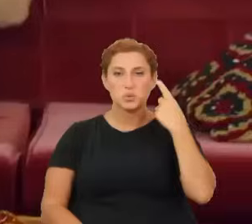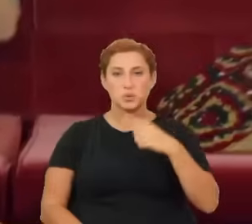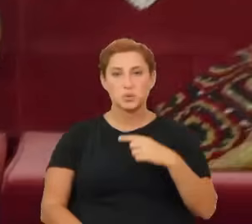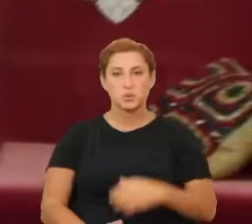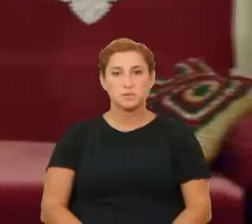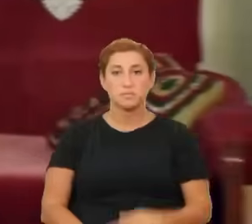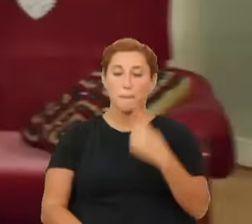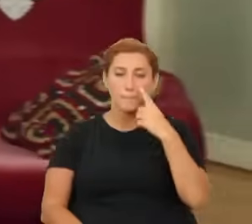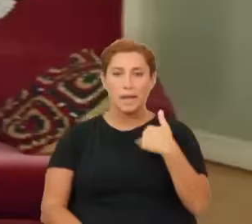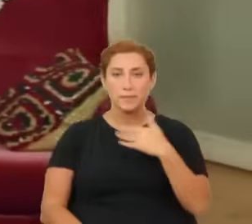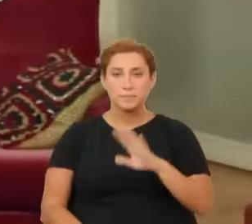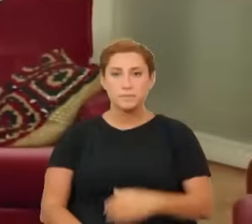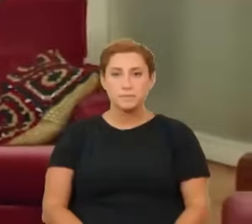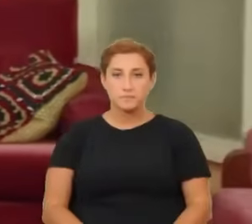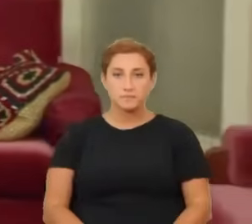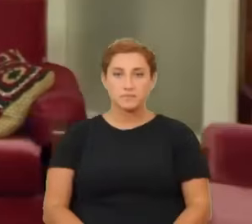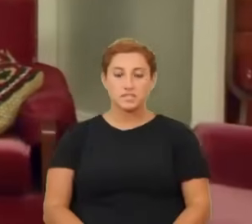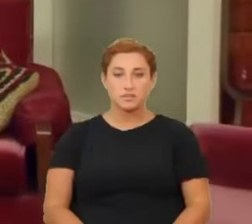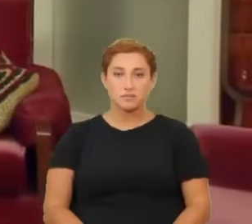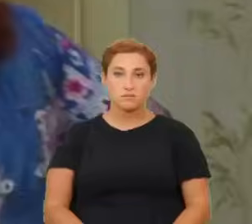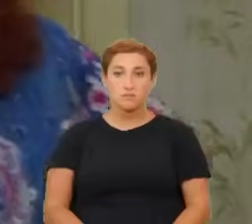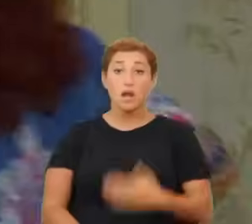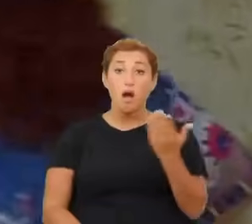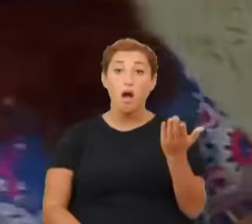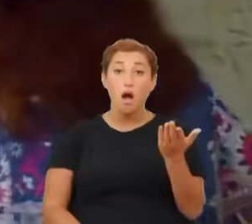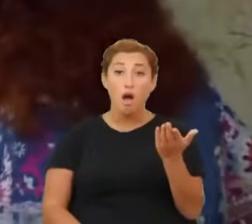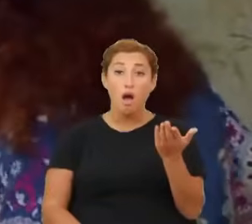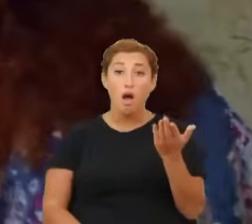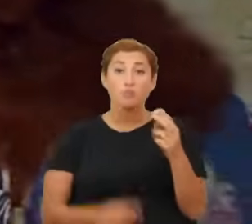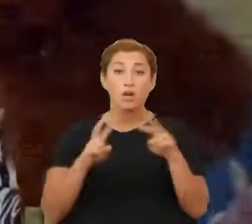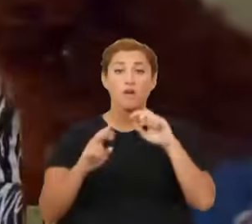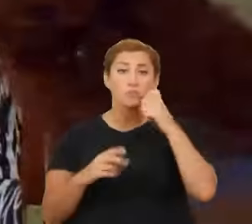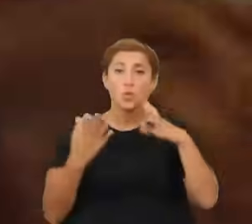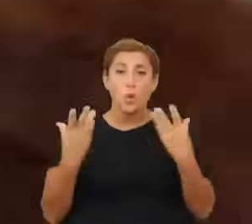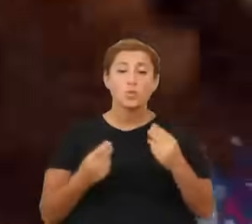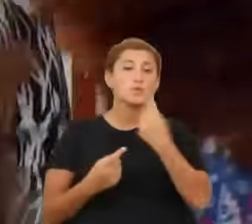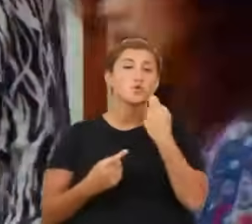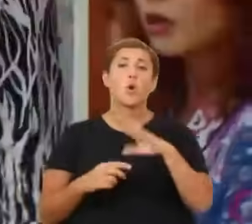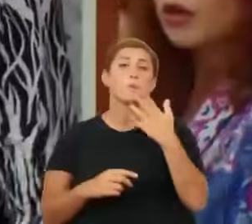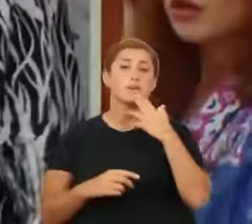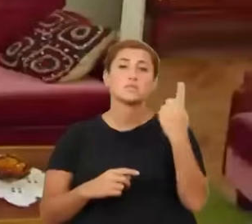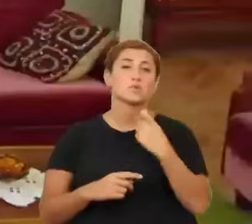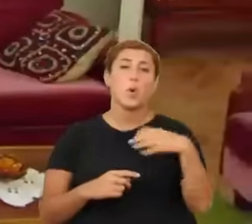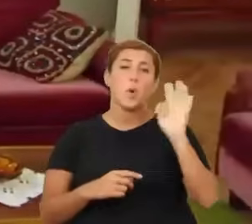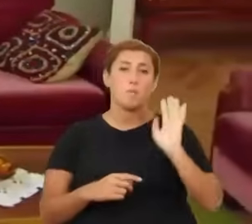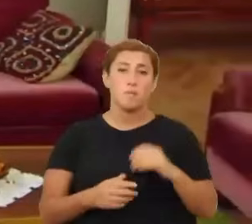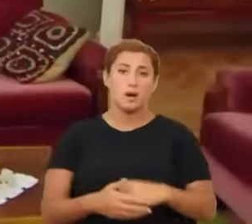düşünüyorum. Bakıyorum. Aa, Muzaffer amca ne oldu? Sorma kızım,